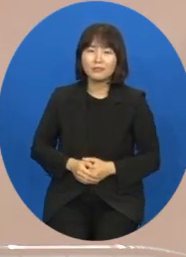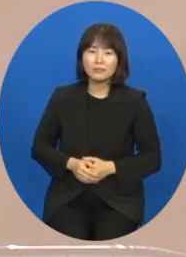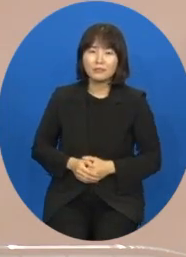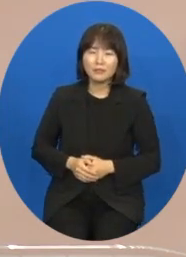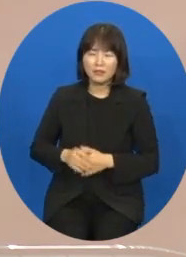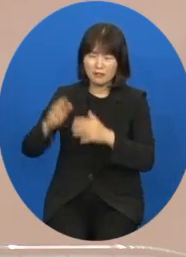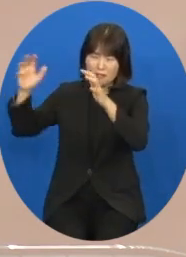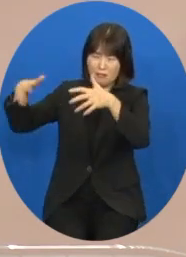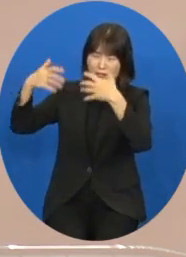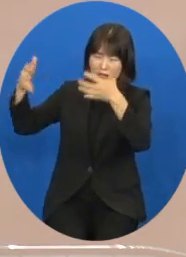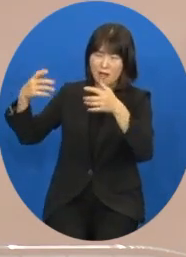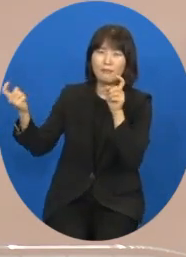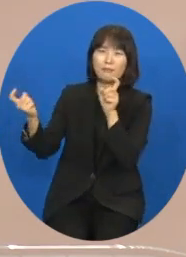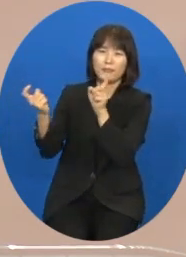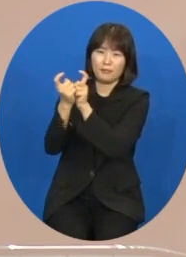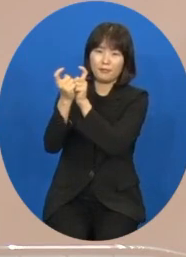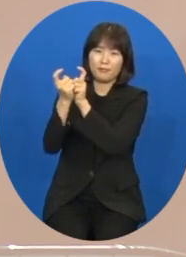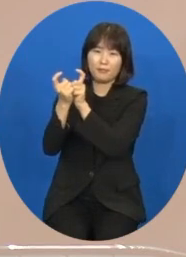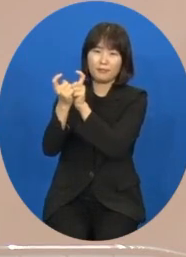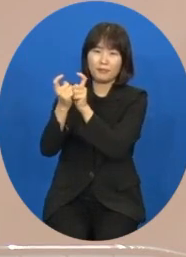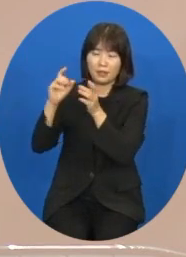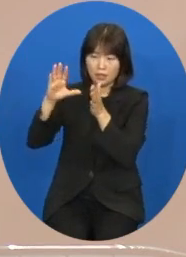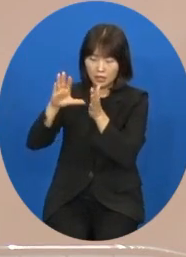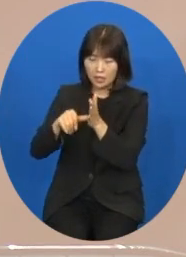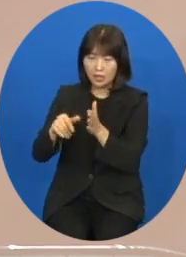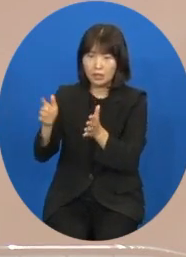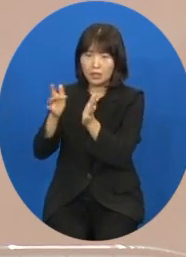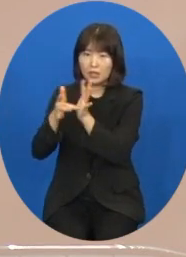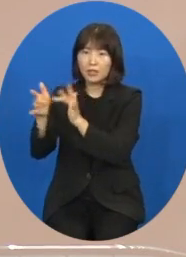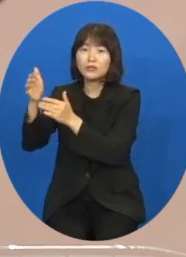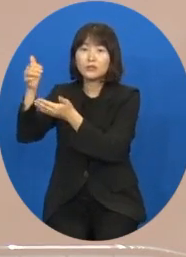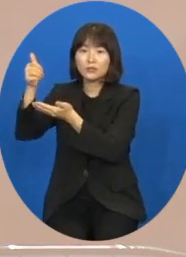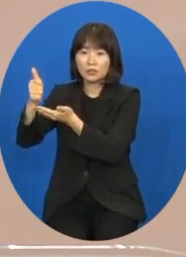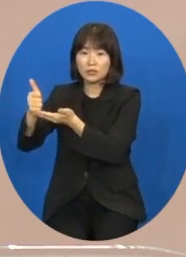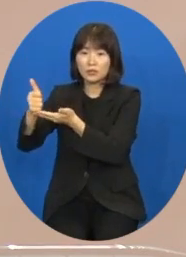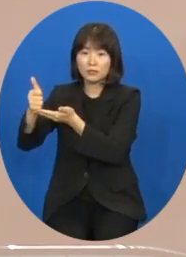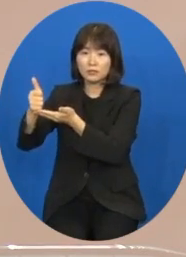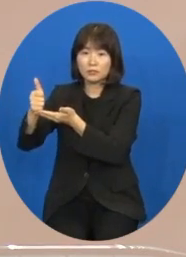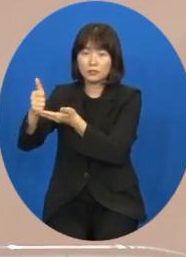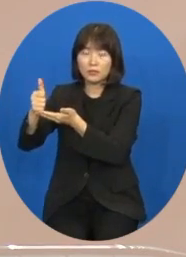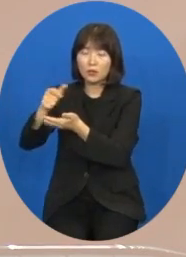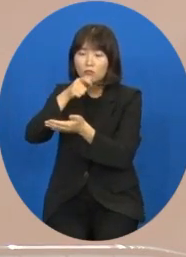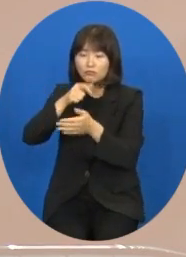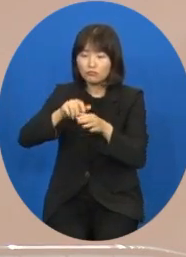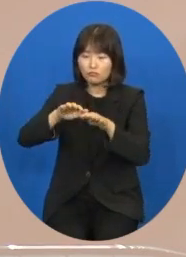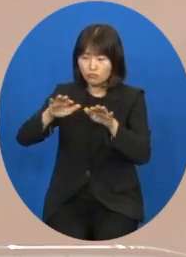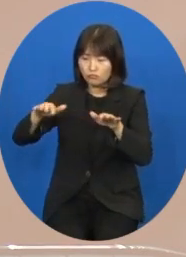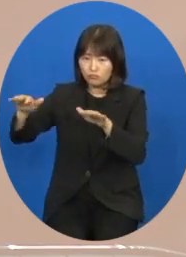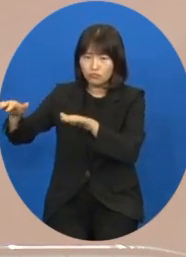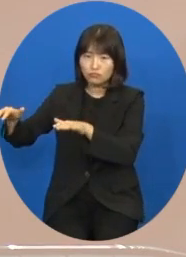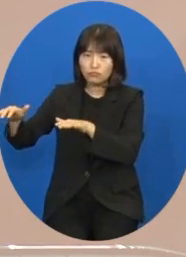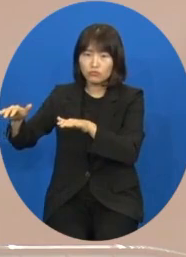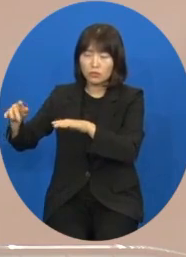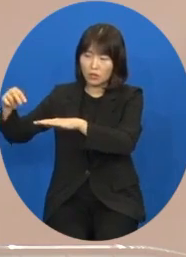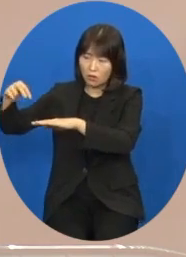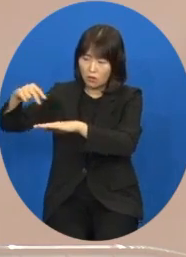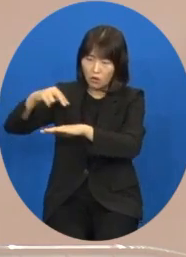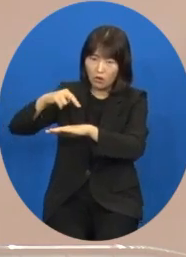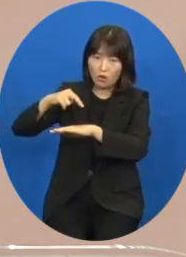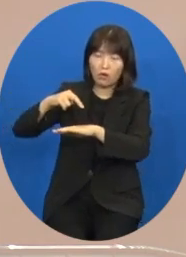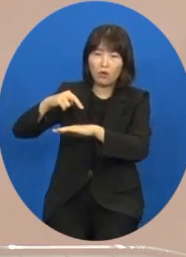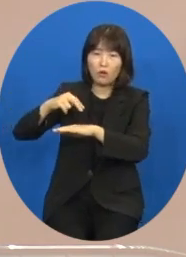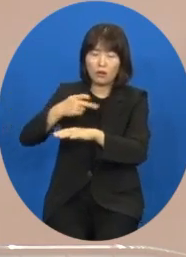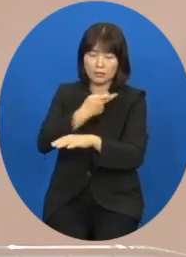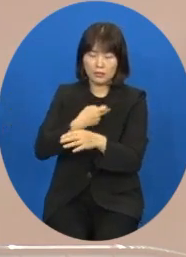풍랑을 만납니다. 그때 예수님께서 그물 위를 걸어서 제자들에게 오셔서 제자들과